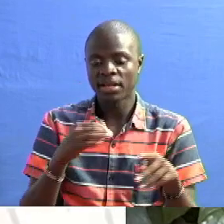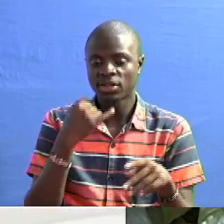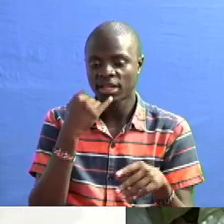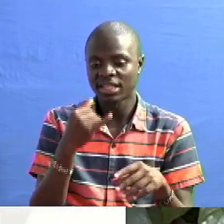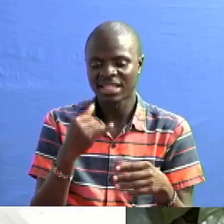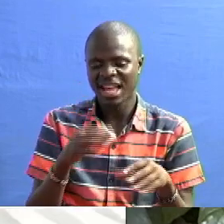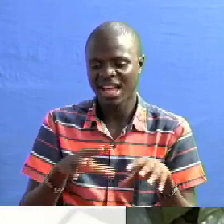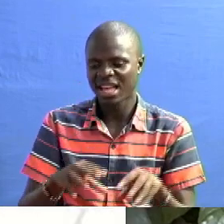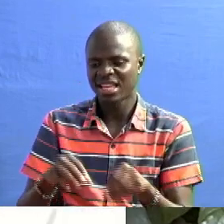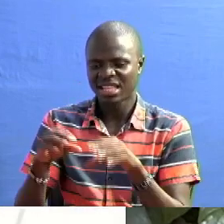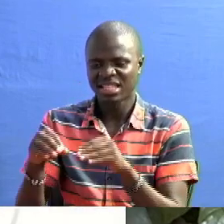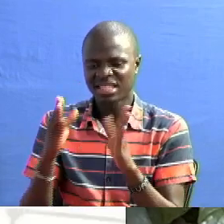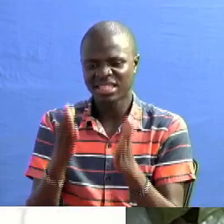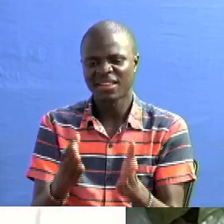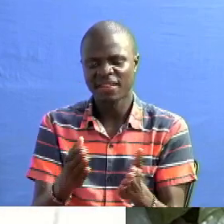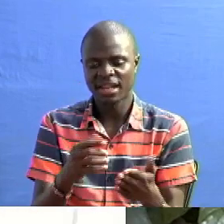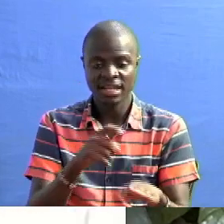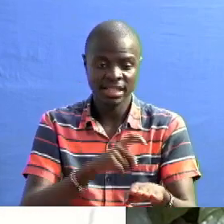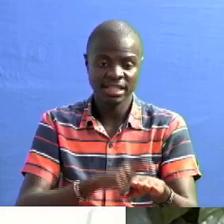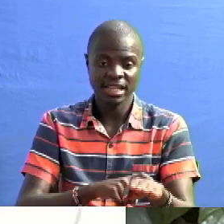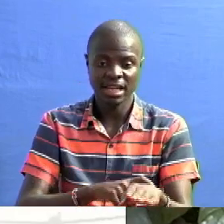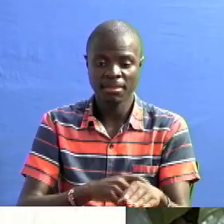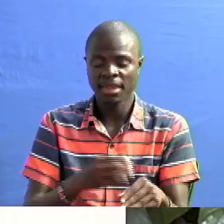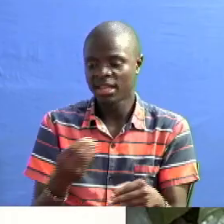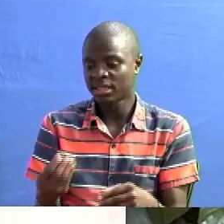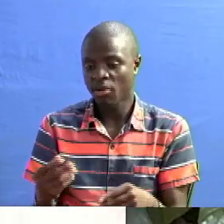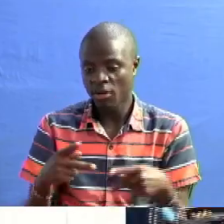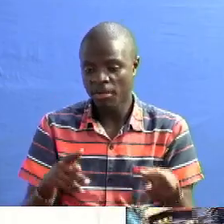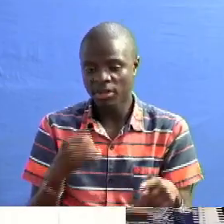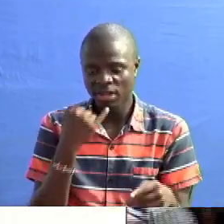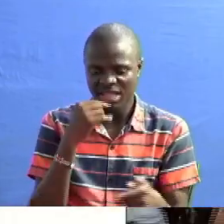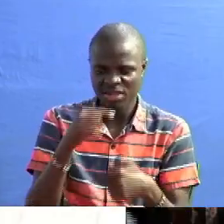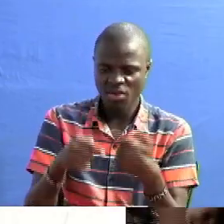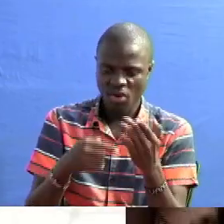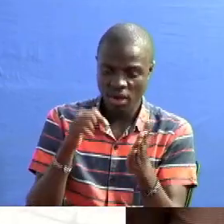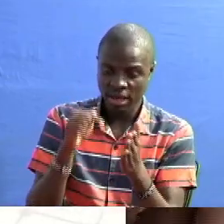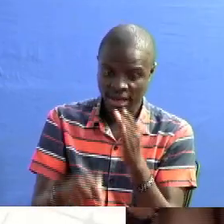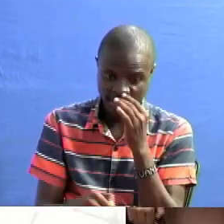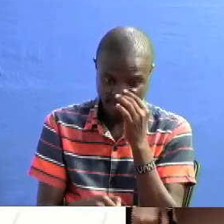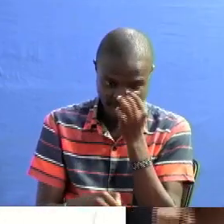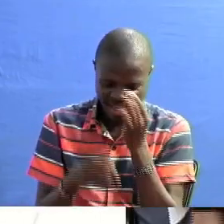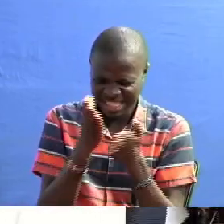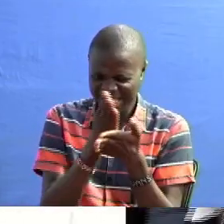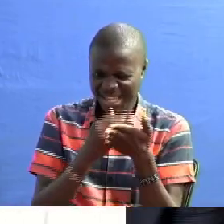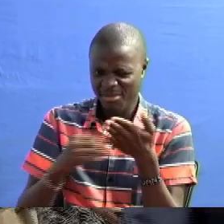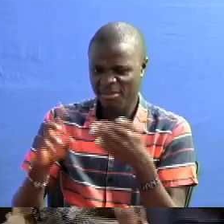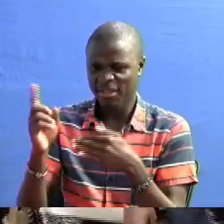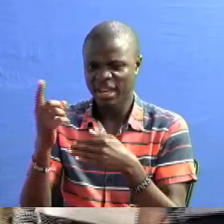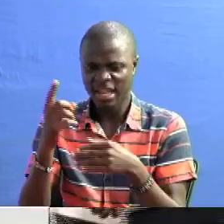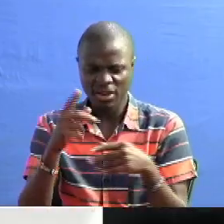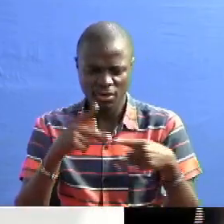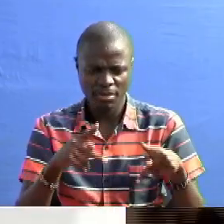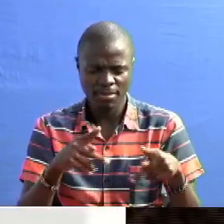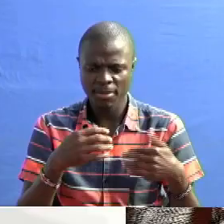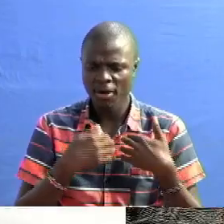chini. Lakini imefika wakati mtu wa chini anazidi kudidimia chini. Some of the Nairobi residents have shown their concern